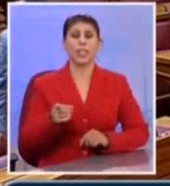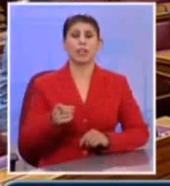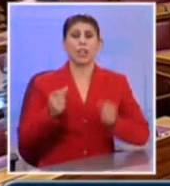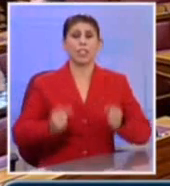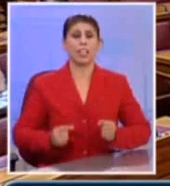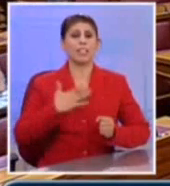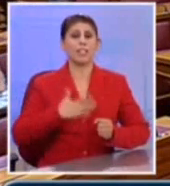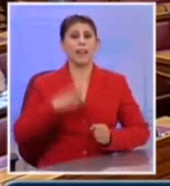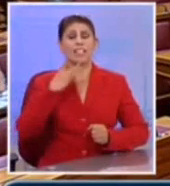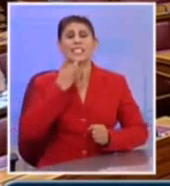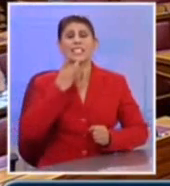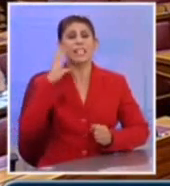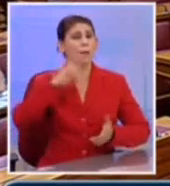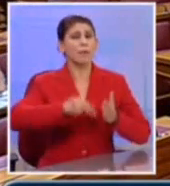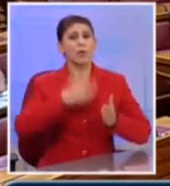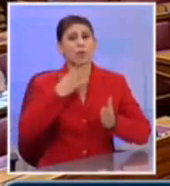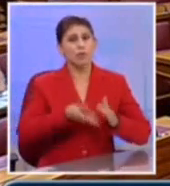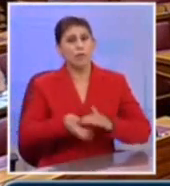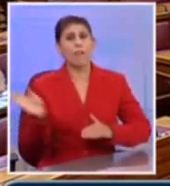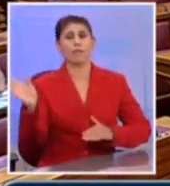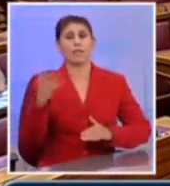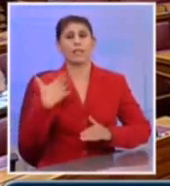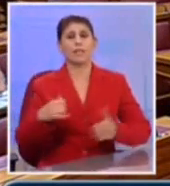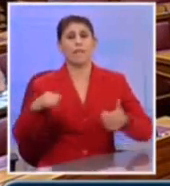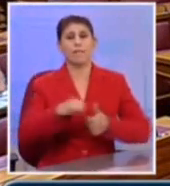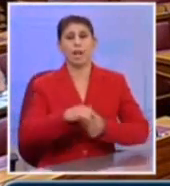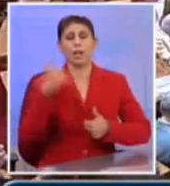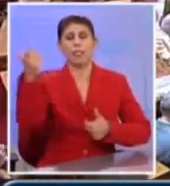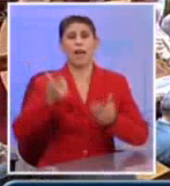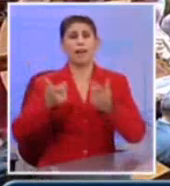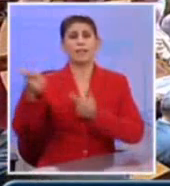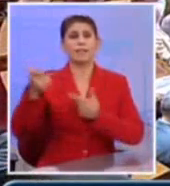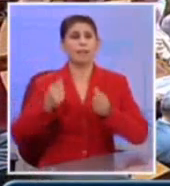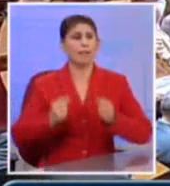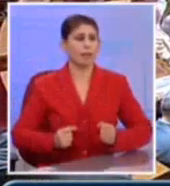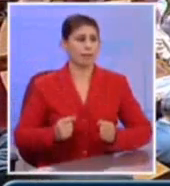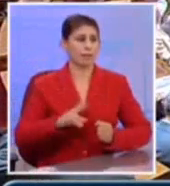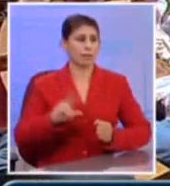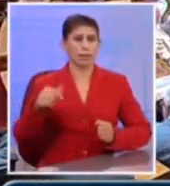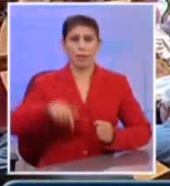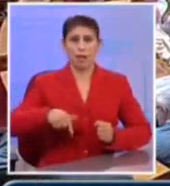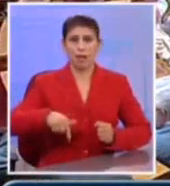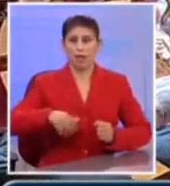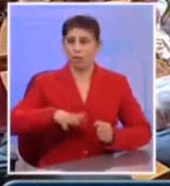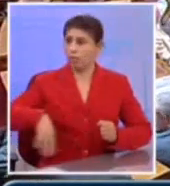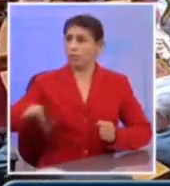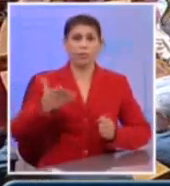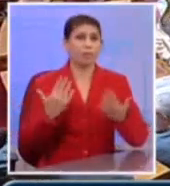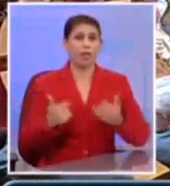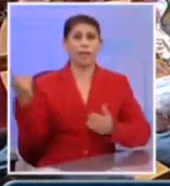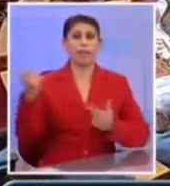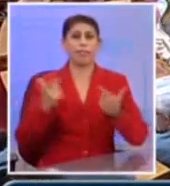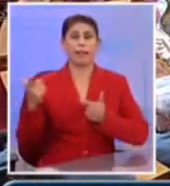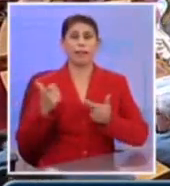σκληρά. Γι' αυτό φεύγουνε. Γιατί έχουν ταυτιστεί με τους δανειστές. Κύριε Λεωτσάκο. Επειδή εδώ μέσα δεν υπάρχουν δανειστές.